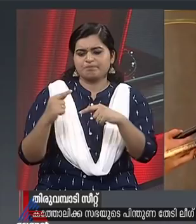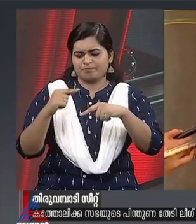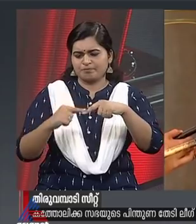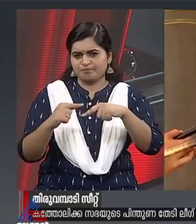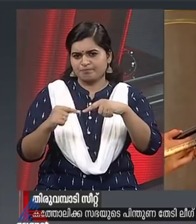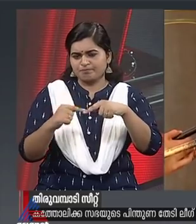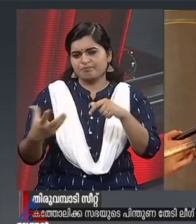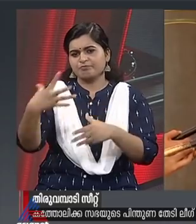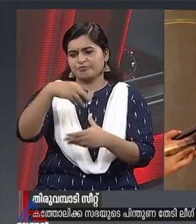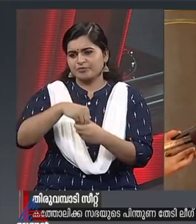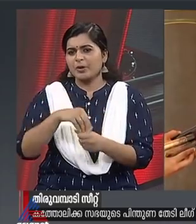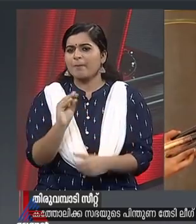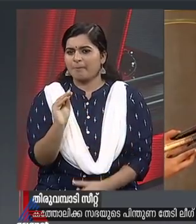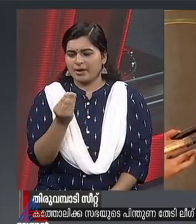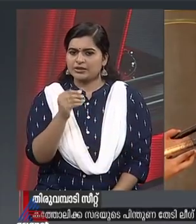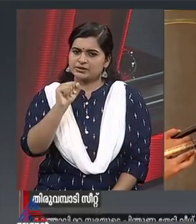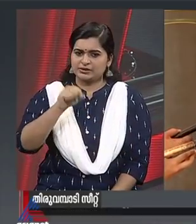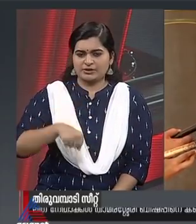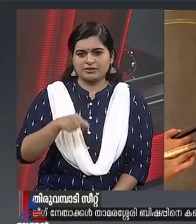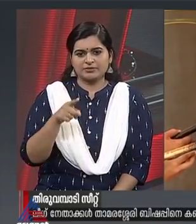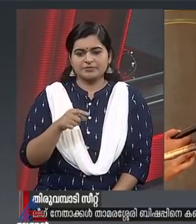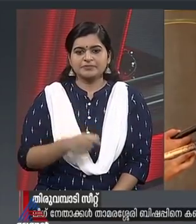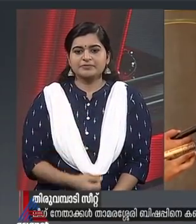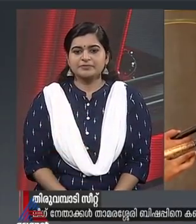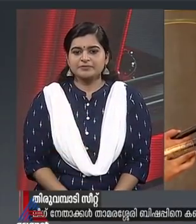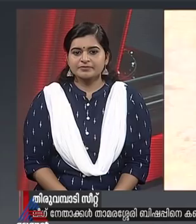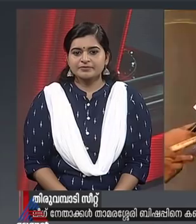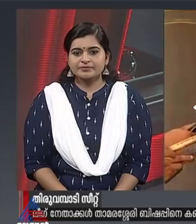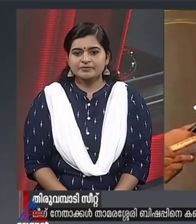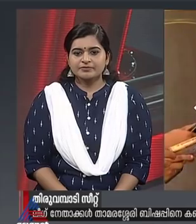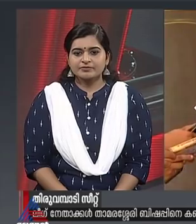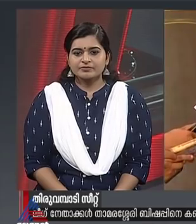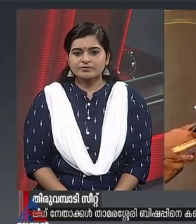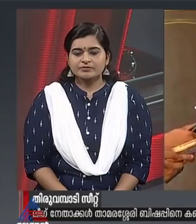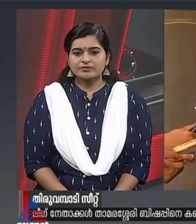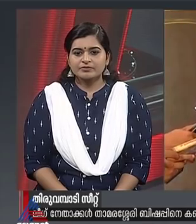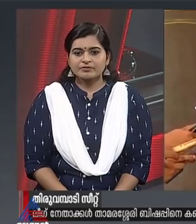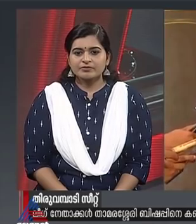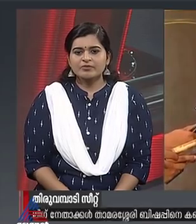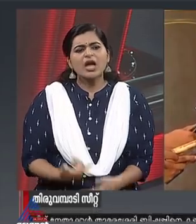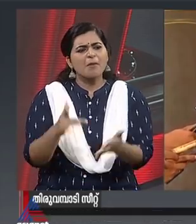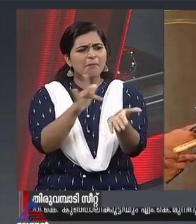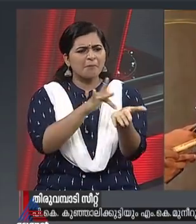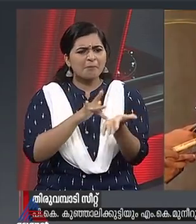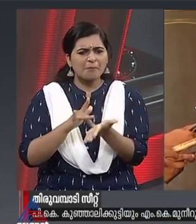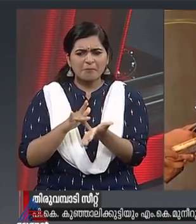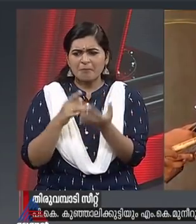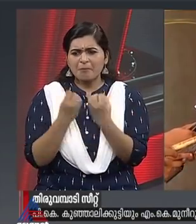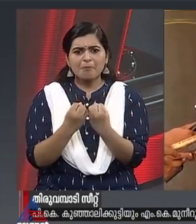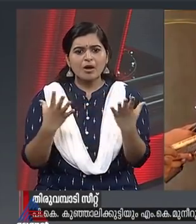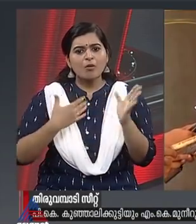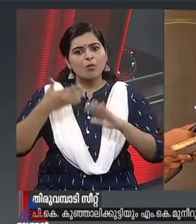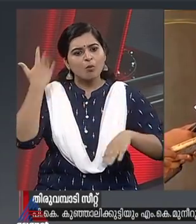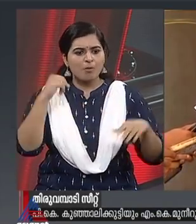മുസ്ലിം ലീഗ് എന്നുള്ള രീതിയിൽ തന്നെയാണ് കാര്യങ്ങൾ മുന്നോട്ട് പോയിക്കൊണ്ടിരിക്കുന്നത്. അല്ല, അങ്ങനെ കുറേ സ്ഥലത്ത് പരാജയപ്പെട്ടിട്ടുണ്ടല്ലോ. അപ്പോൾ